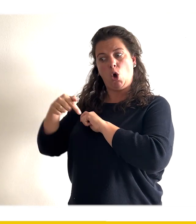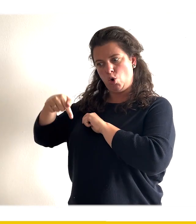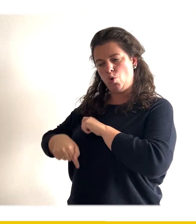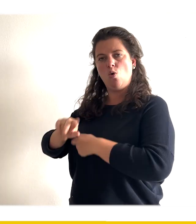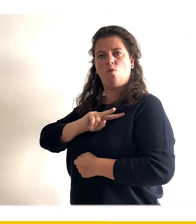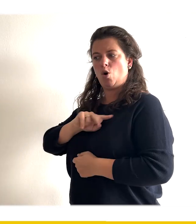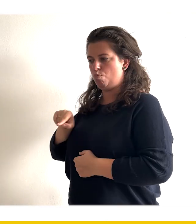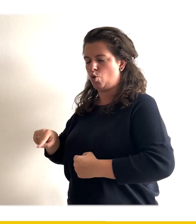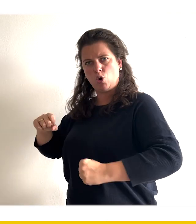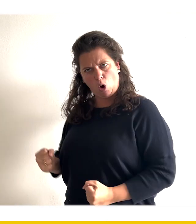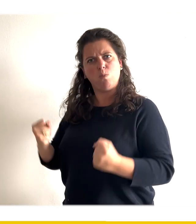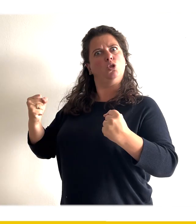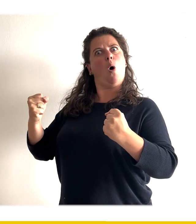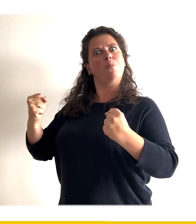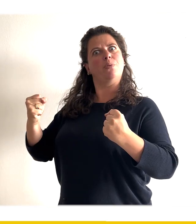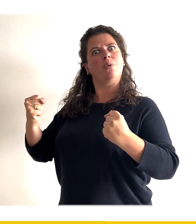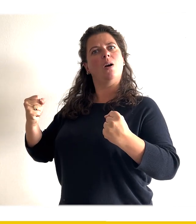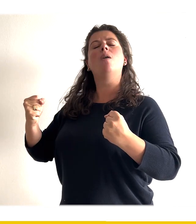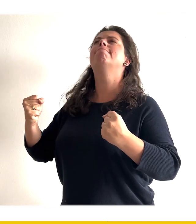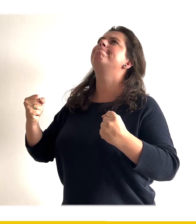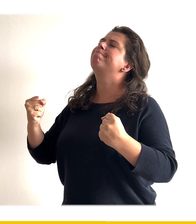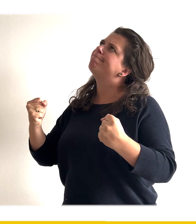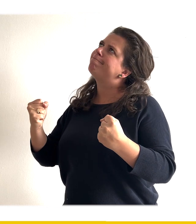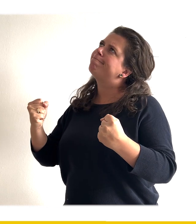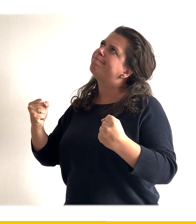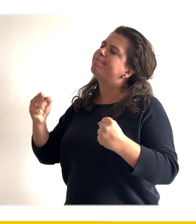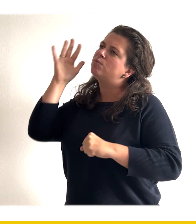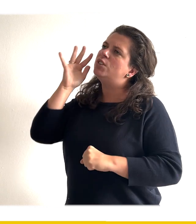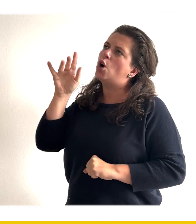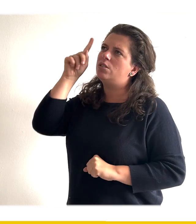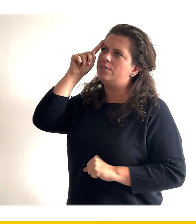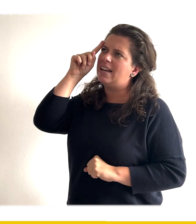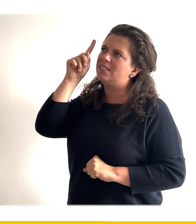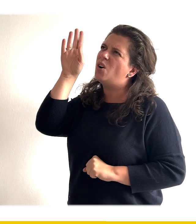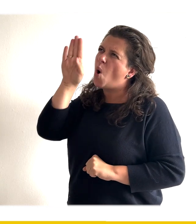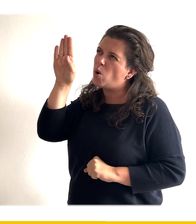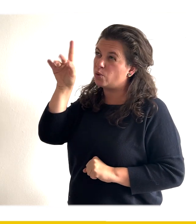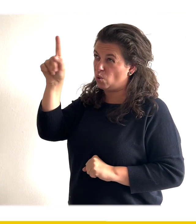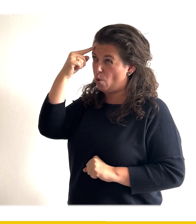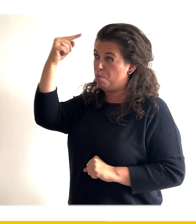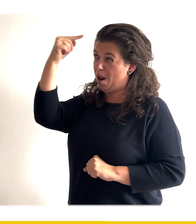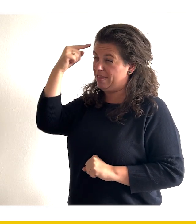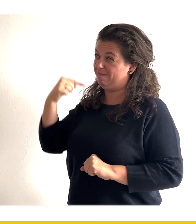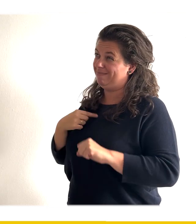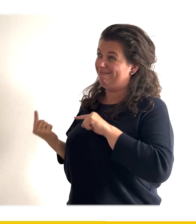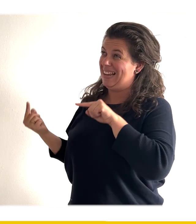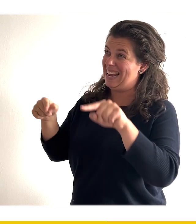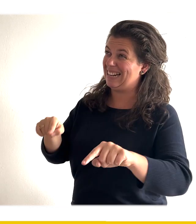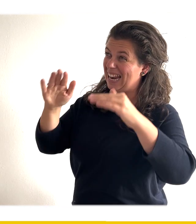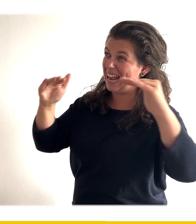op. God, denkt Jozef. Het was uw plan dat ik naar Egypte moest,